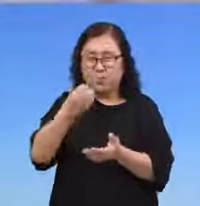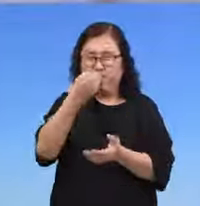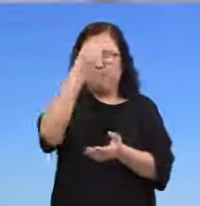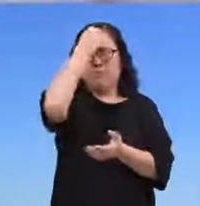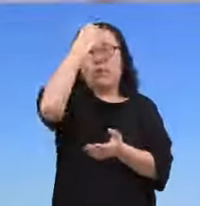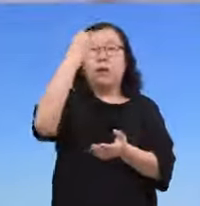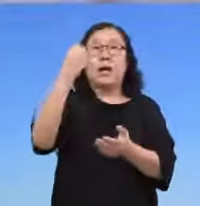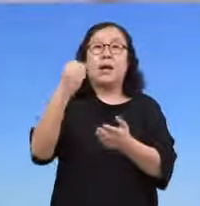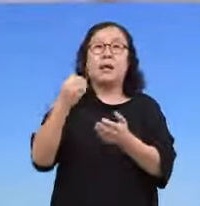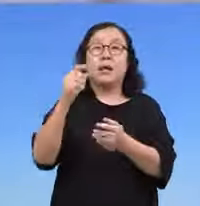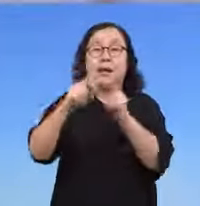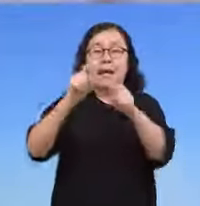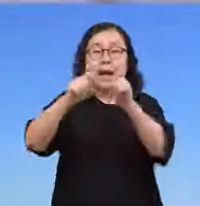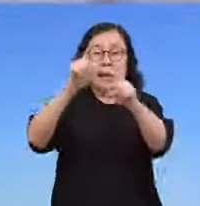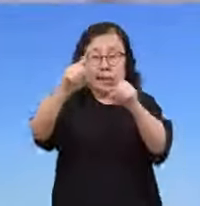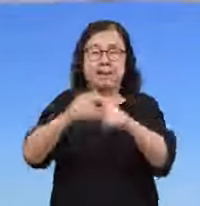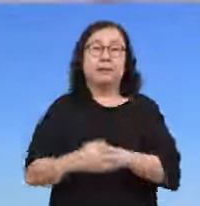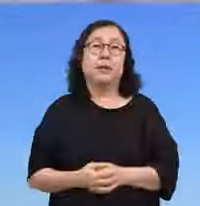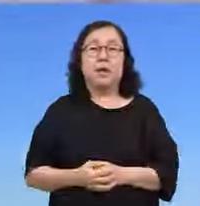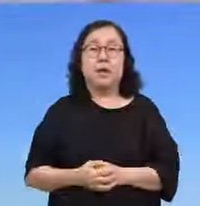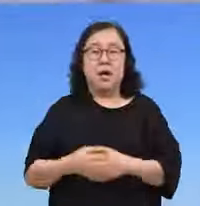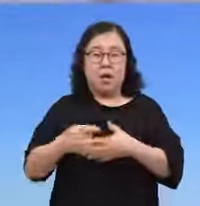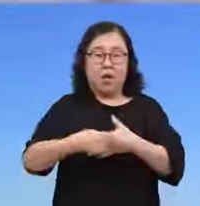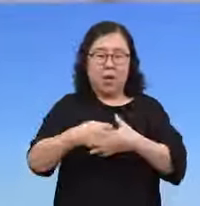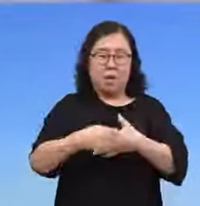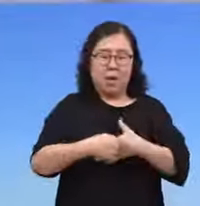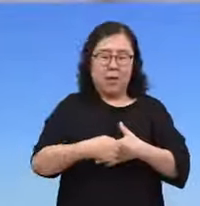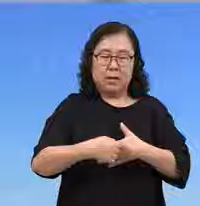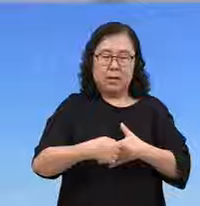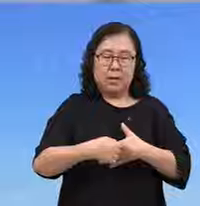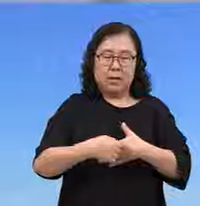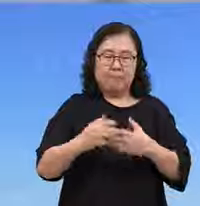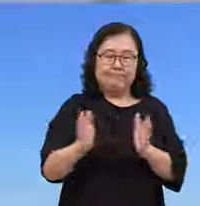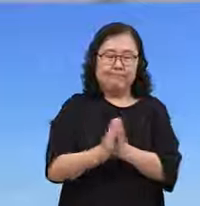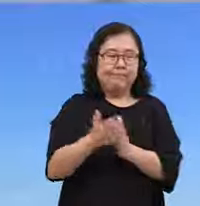겉만 번드르하게 꾸미는 걸 허례허식이라 그러지 않습니까?